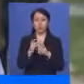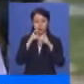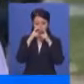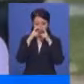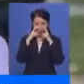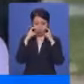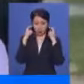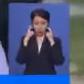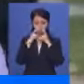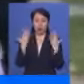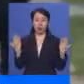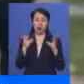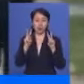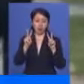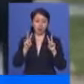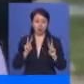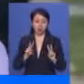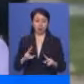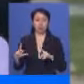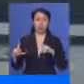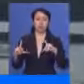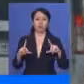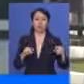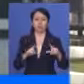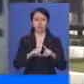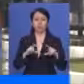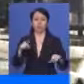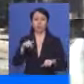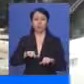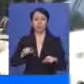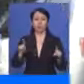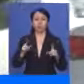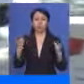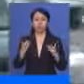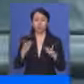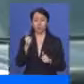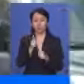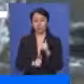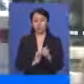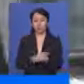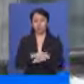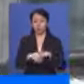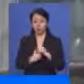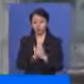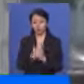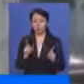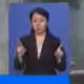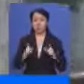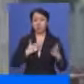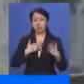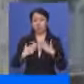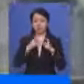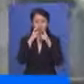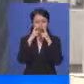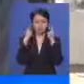режим, какие правила перевозки пассажиров в автобусах. О том, что надо часто мыть руки, все знают с детства. Вот ношение масок